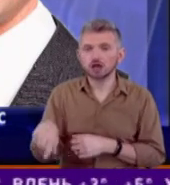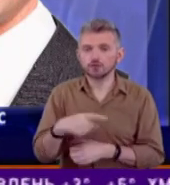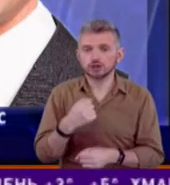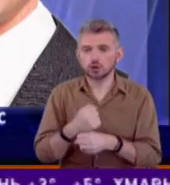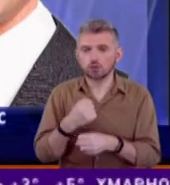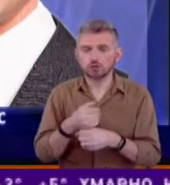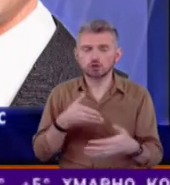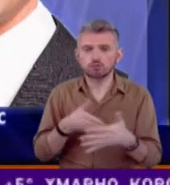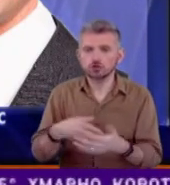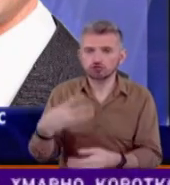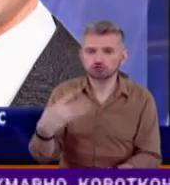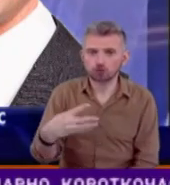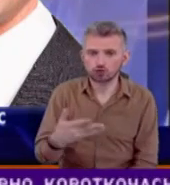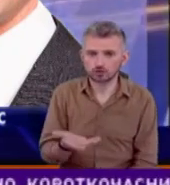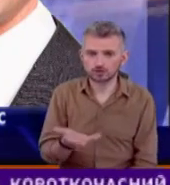роблять обмеження 40.